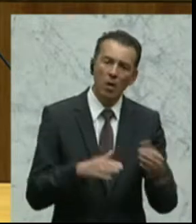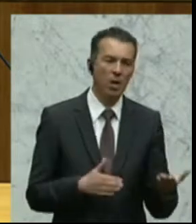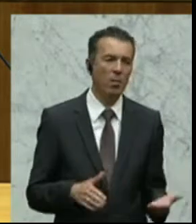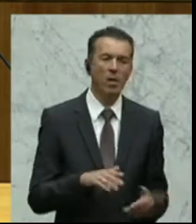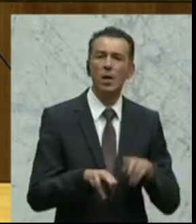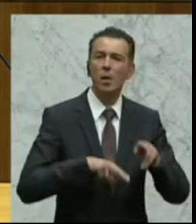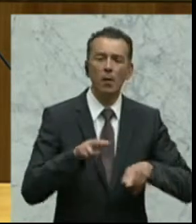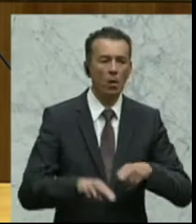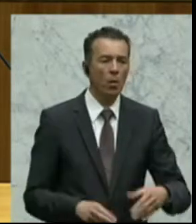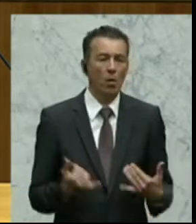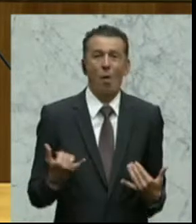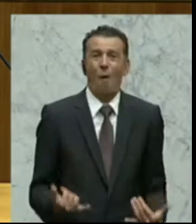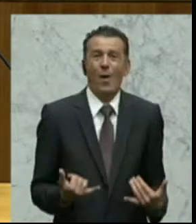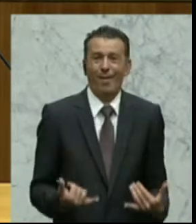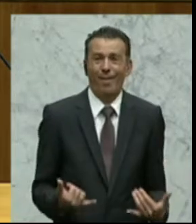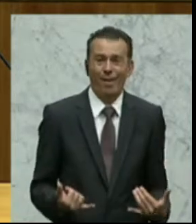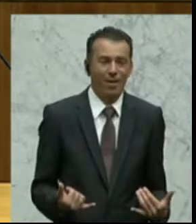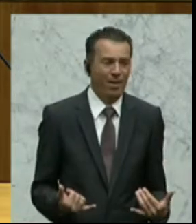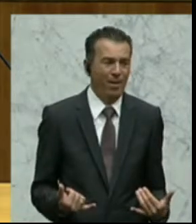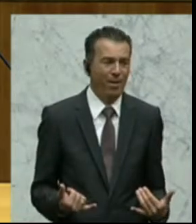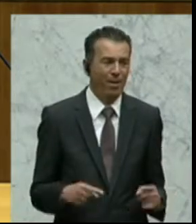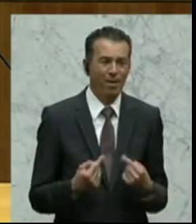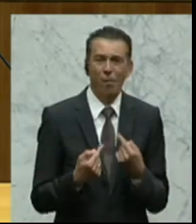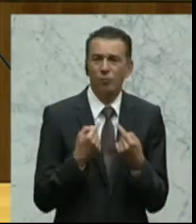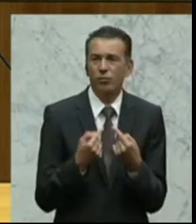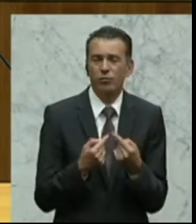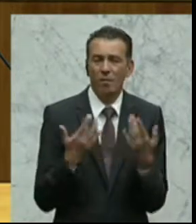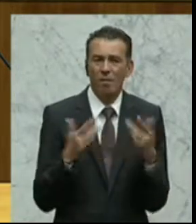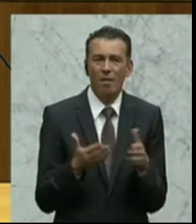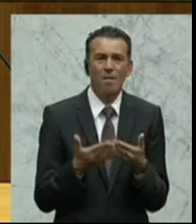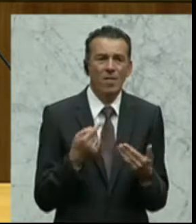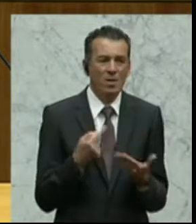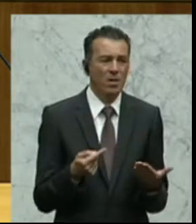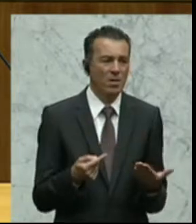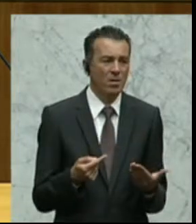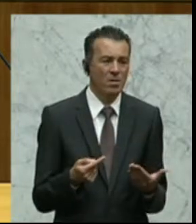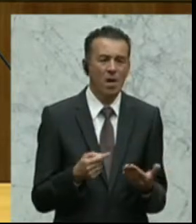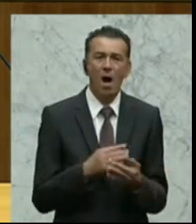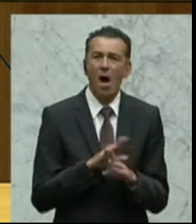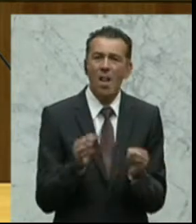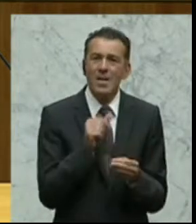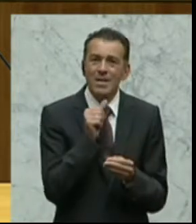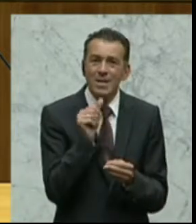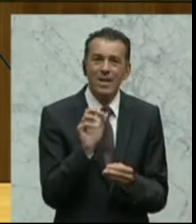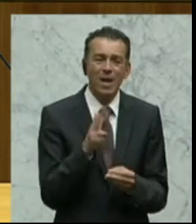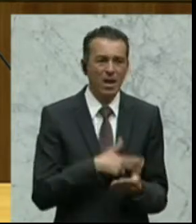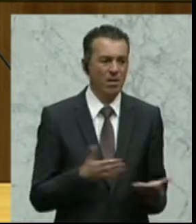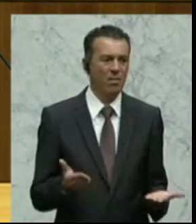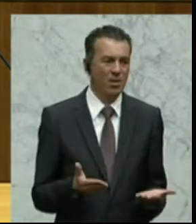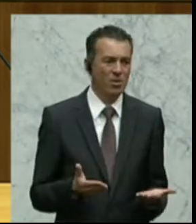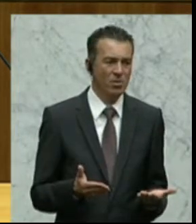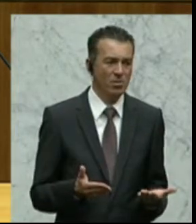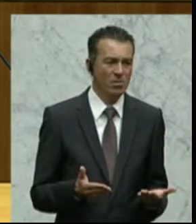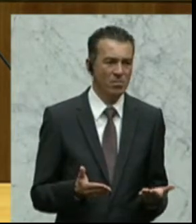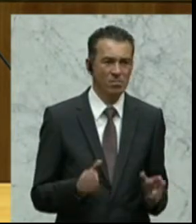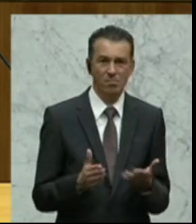Und heutzutage, das ist ja alles, wir reden ja, ich weiß nicht, wovon wir sprechen, das ist alles nicht mehr realistisch. Schauen Sie sich an die Realität, wenn Sie draußen mit den Menschen sprechen.